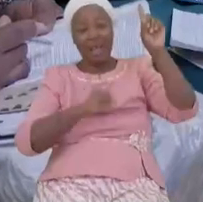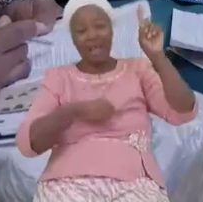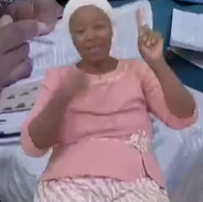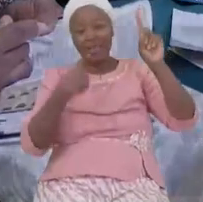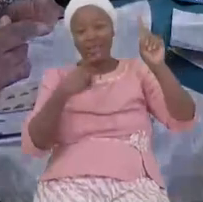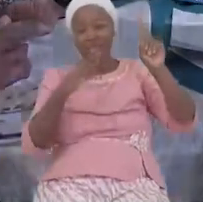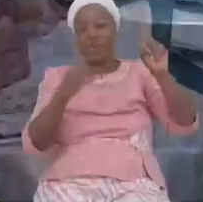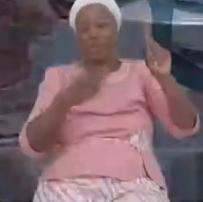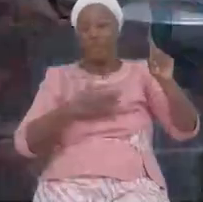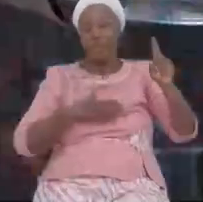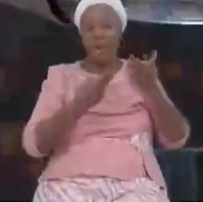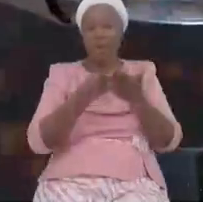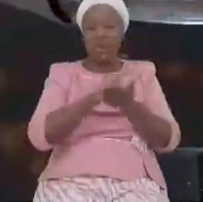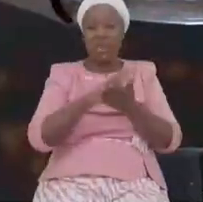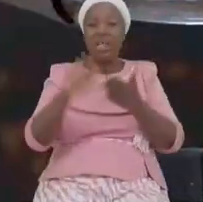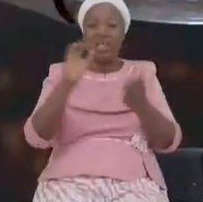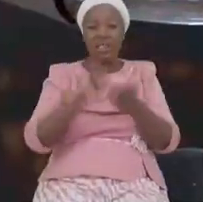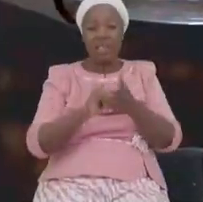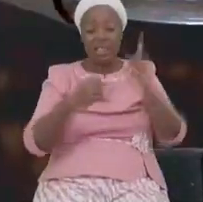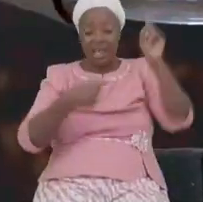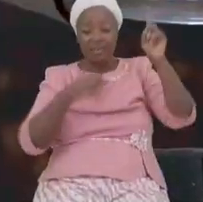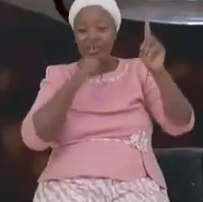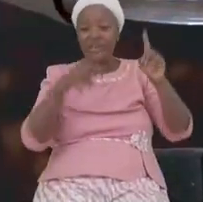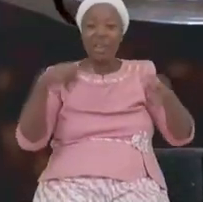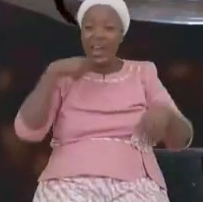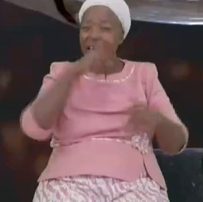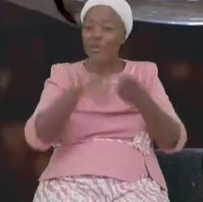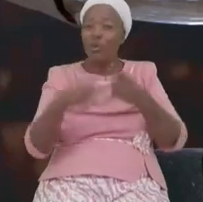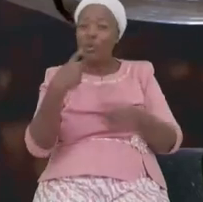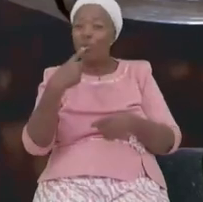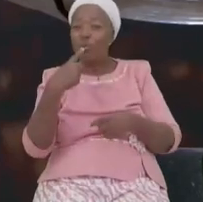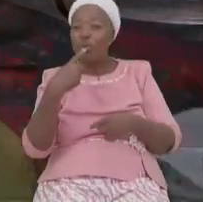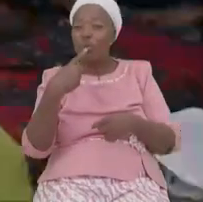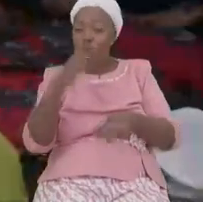J'ai juré une fois par ma sainteté, mentirai-je à qui? Ton nom là-bas, mais mentionne ton nom.